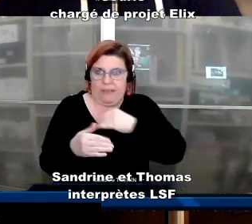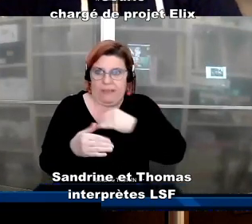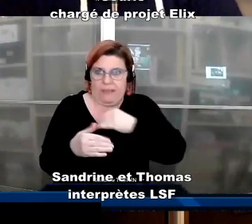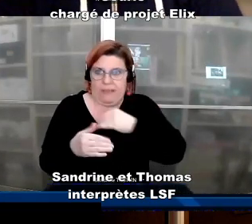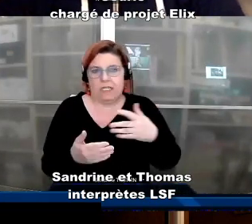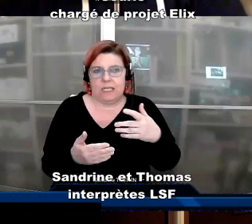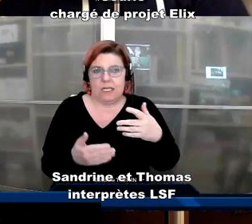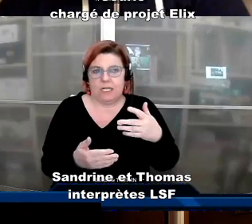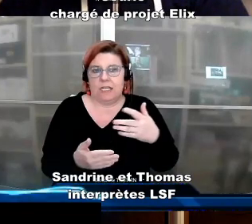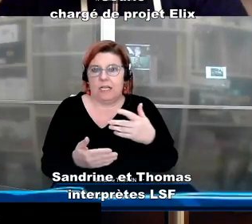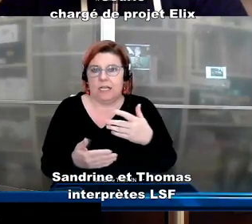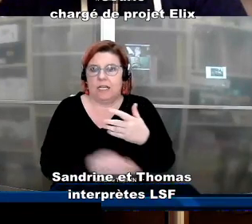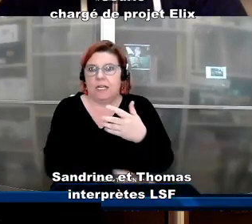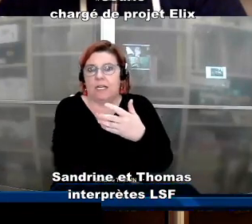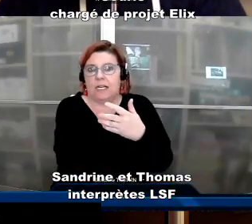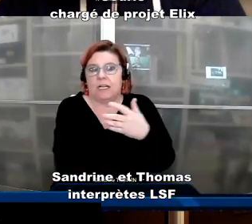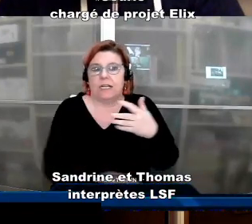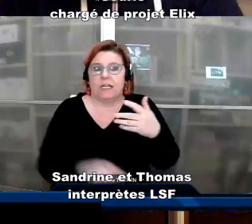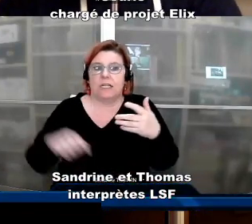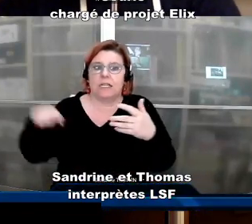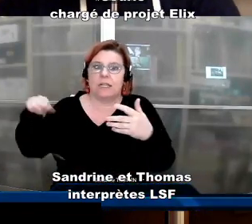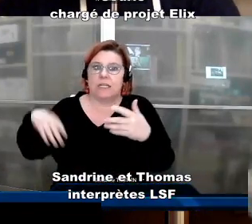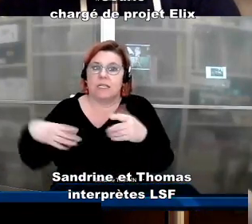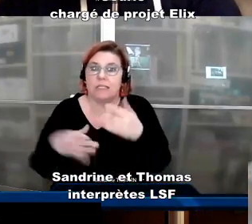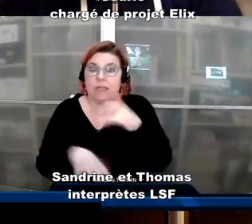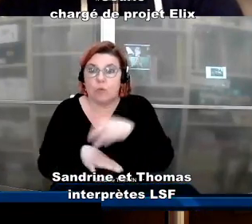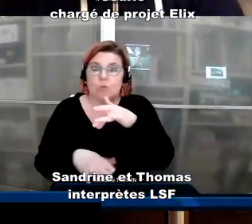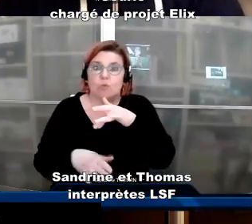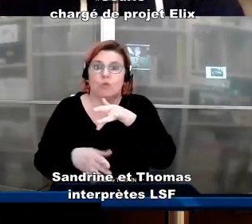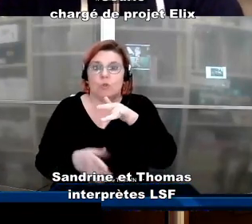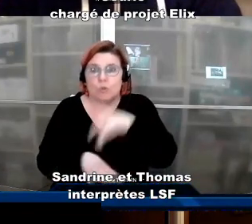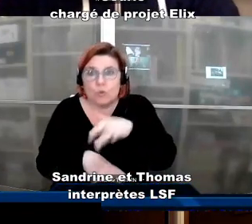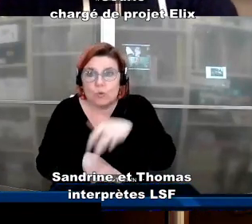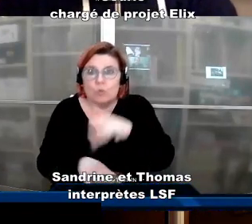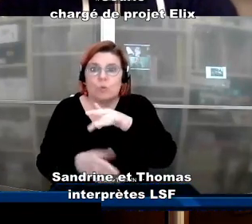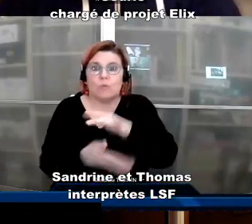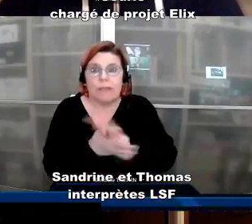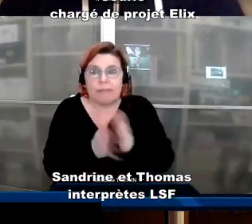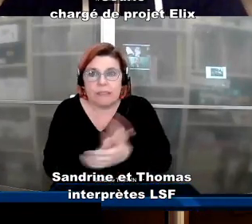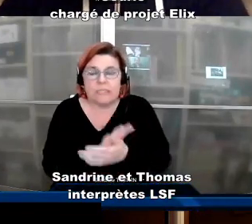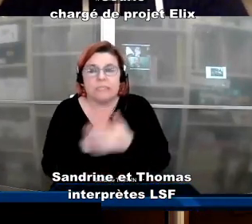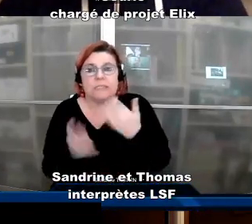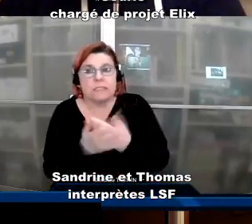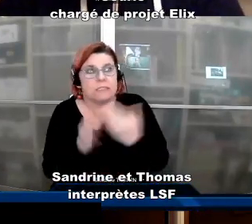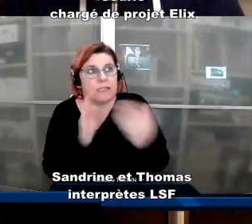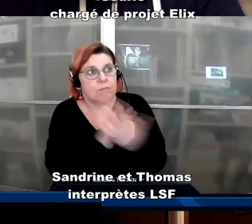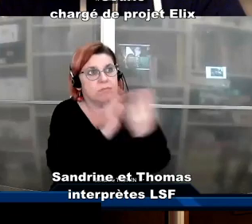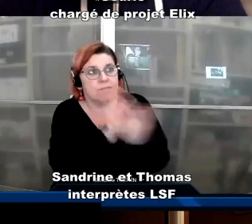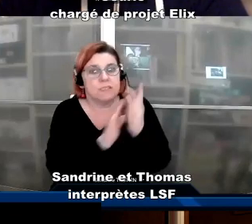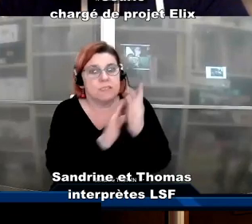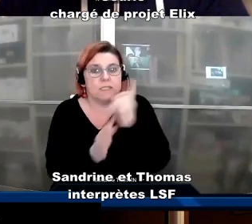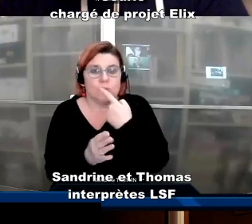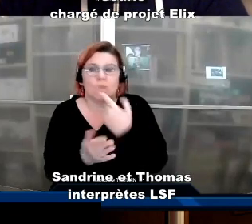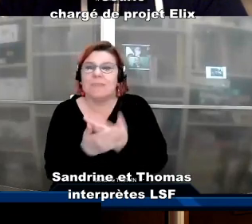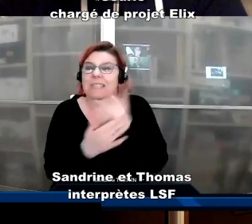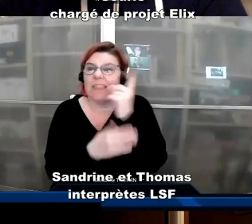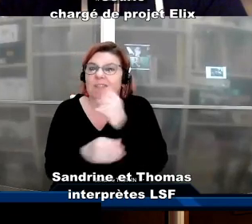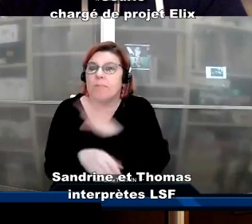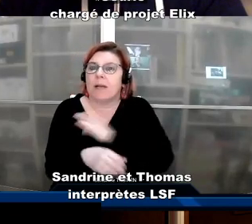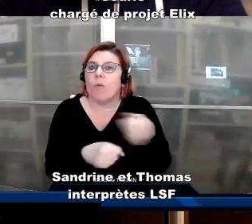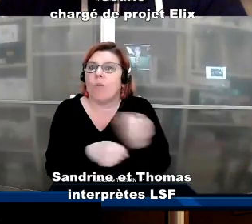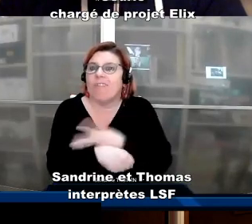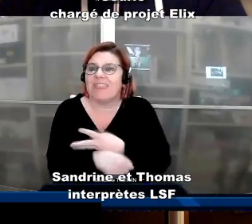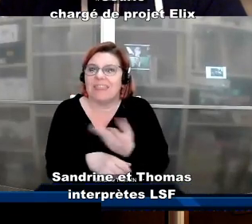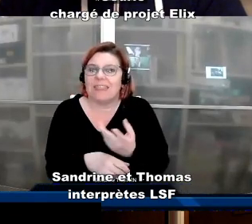et de pratiquer, de réviser, de communiquer avec plein de personnes sourdes. C'est difficile à cause de la Covid. Donc là, je vois tous les